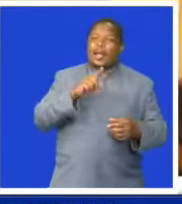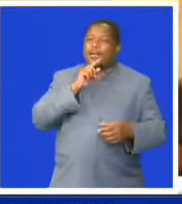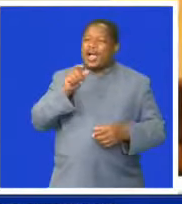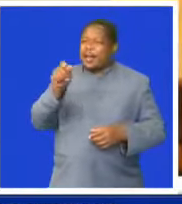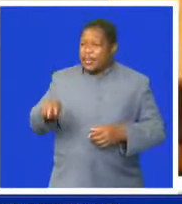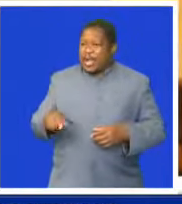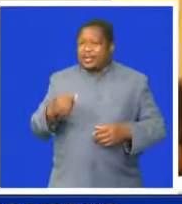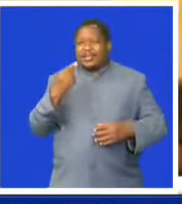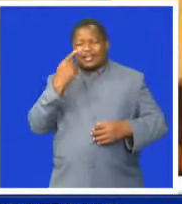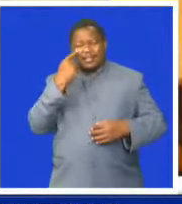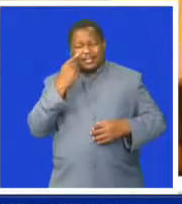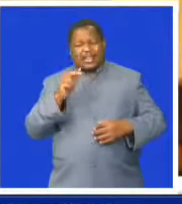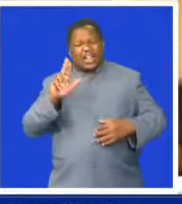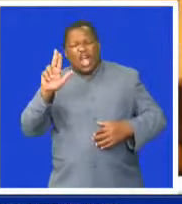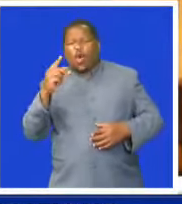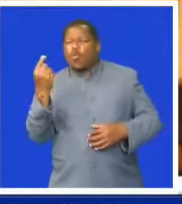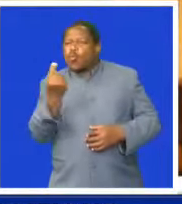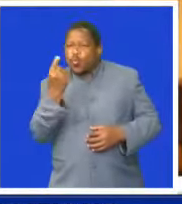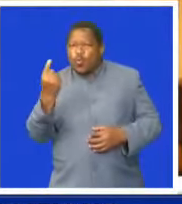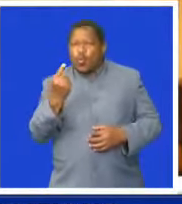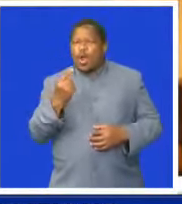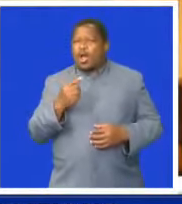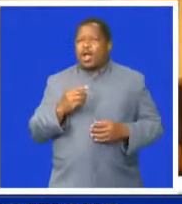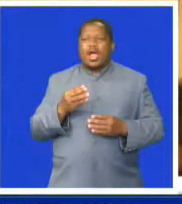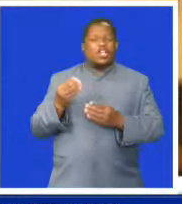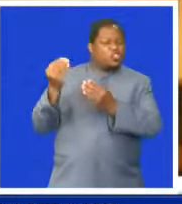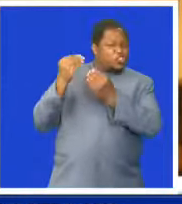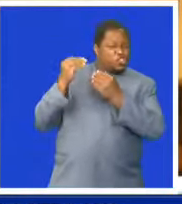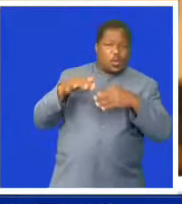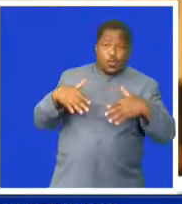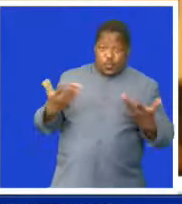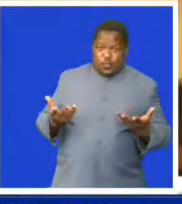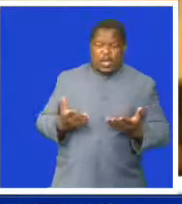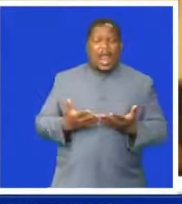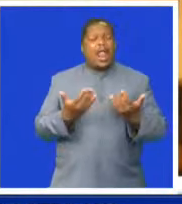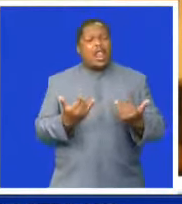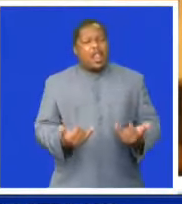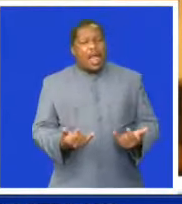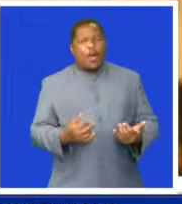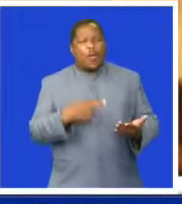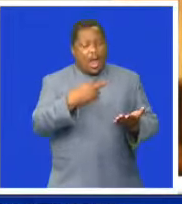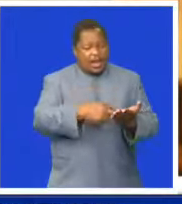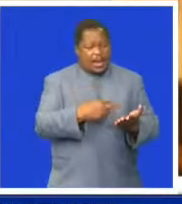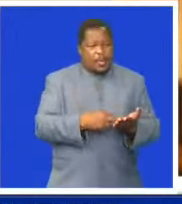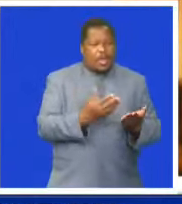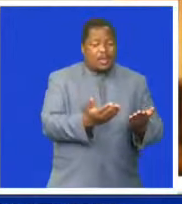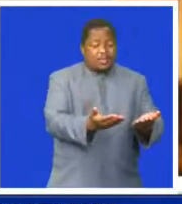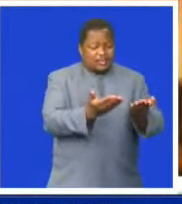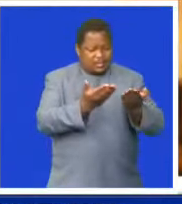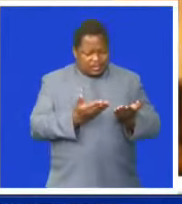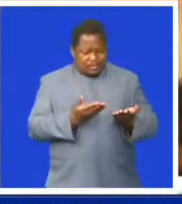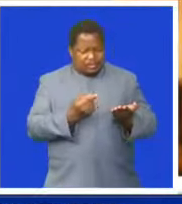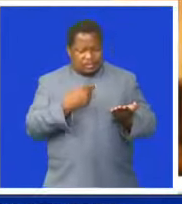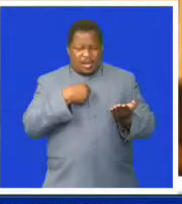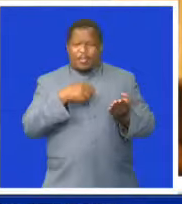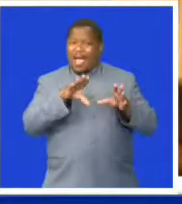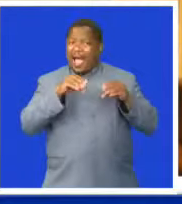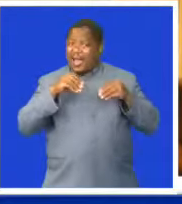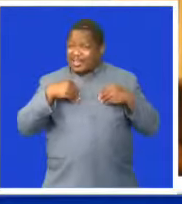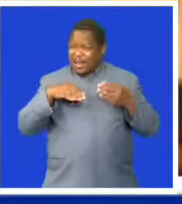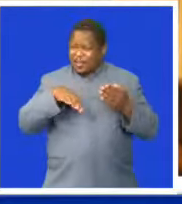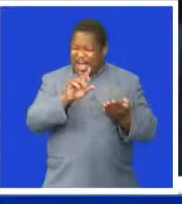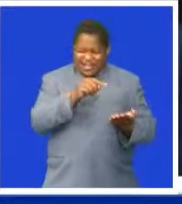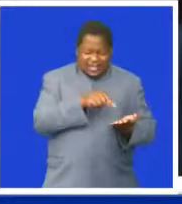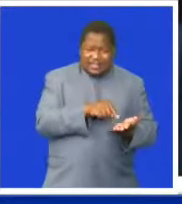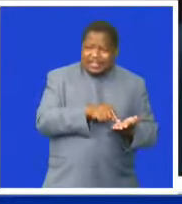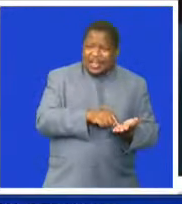So uthi bebe iminya ngisoletha report. Angifani ngivuma mina ukuthi khuluma ngalo ngibe laphendula. But witness B must be